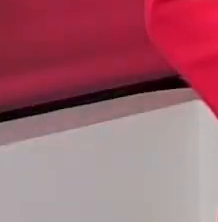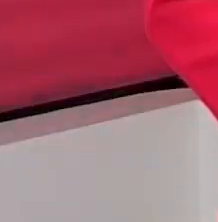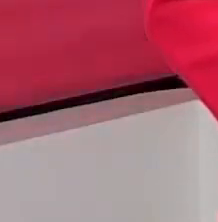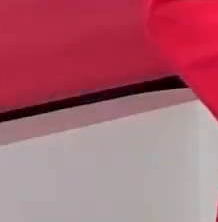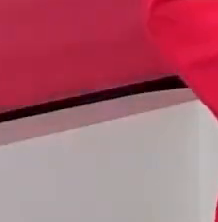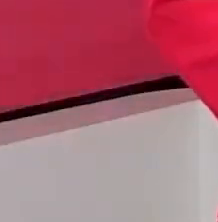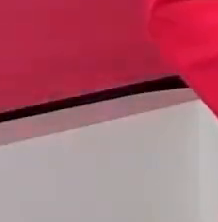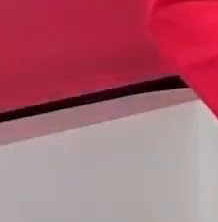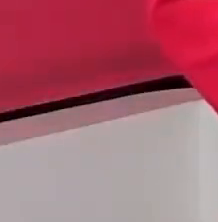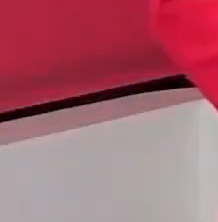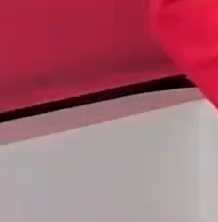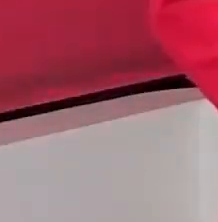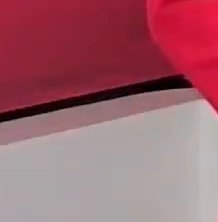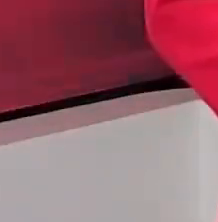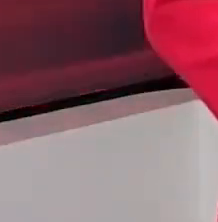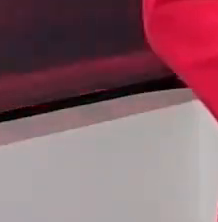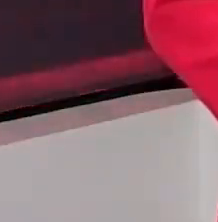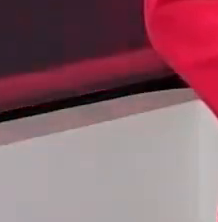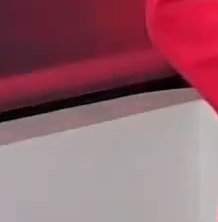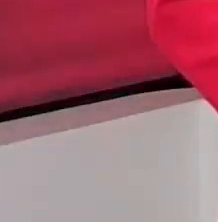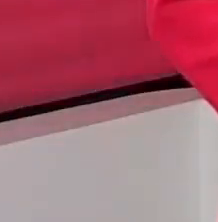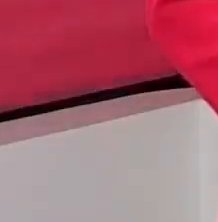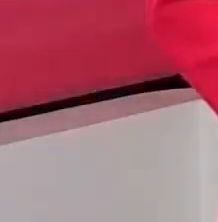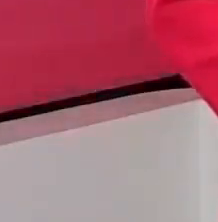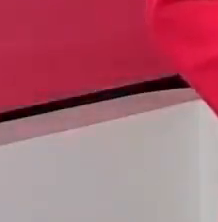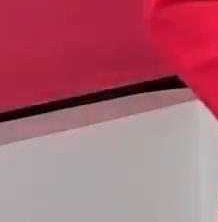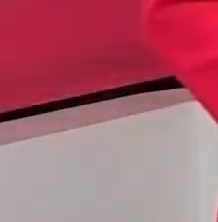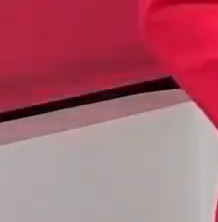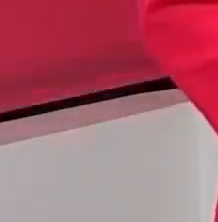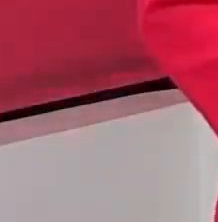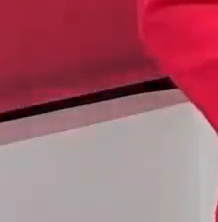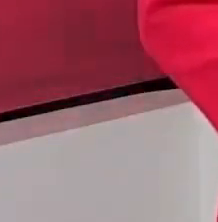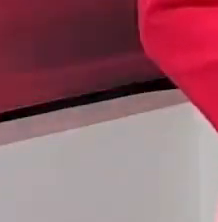samahan nyo kami sa GMA Pinoy TV at sa www.gmanews.tv.